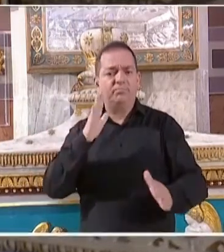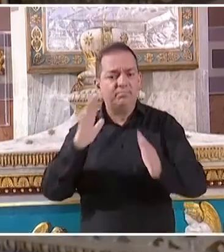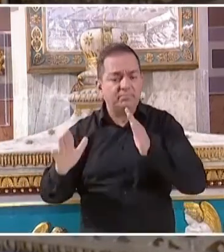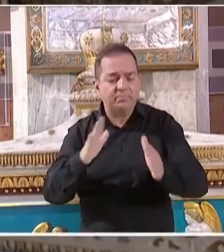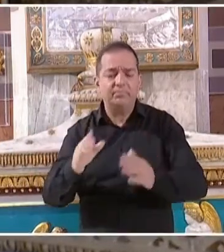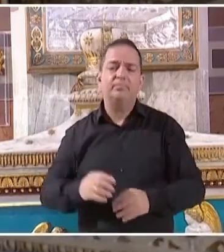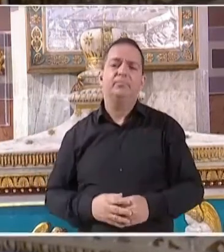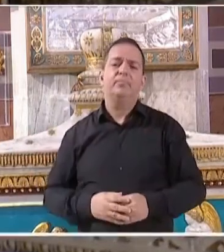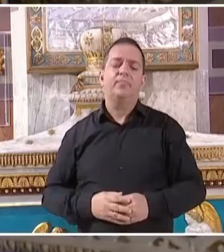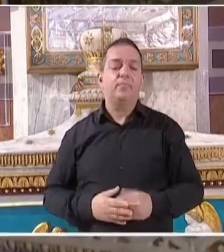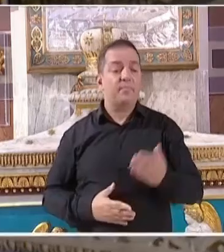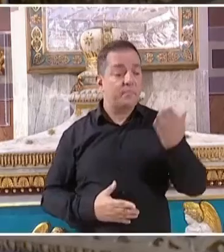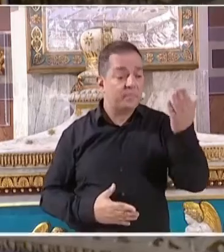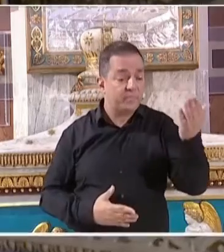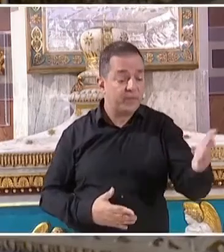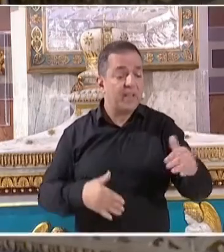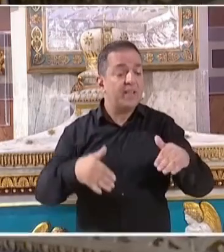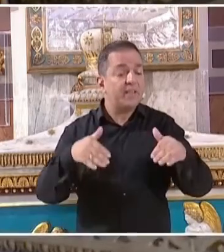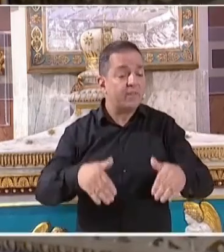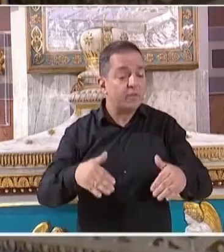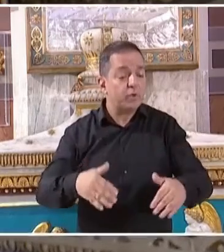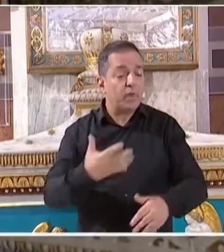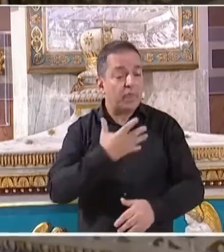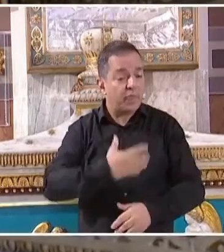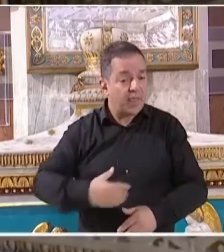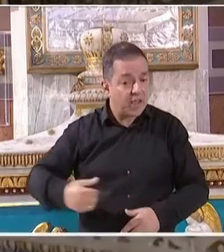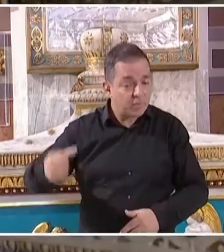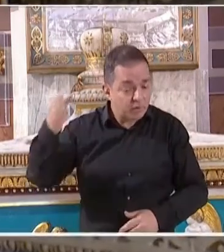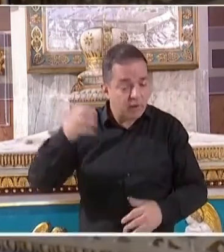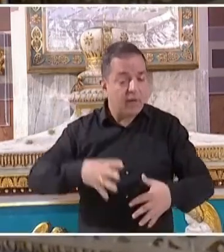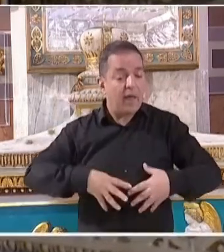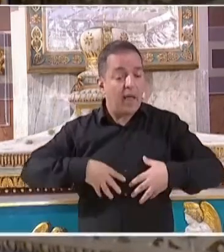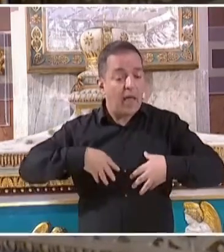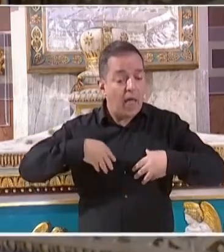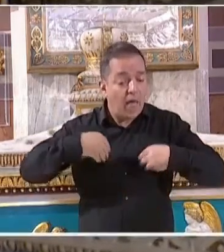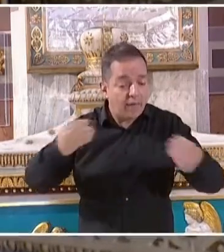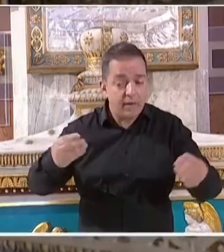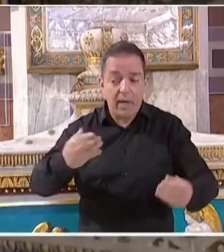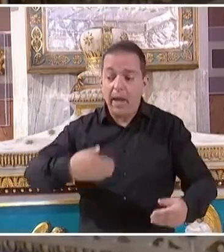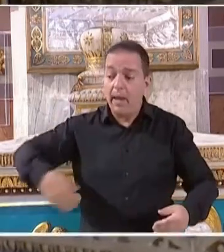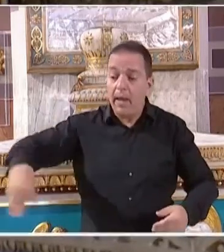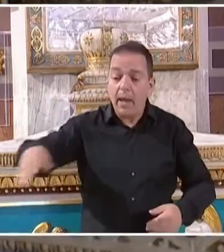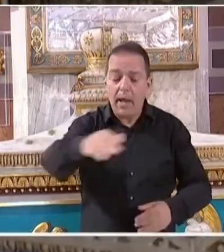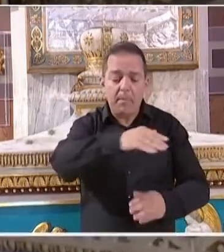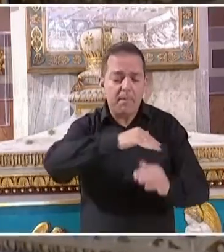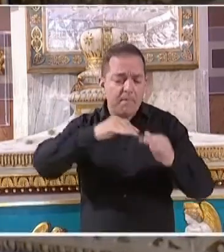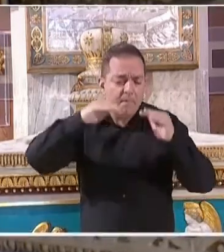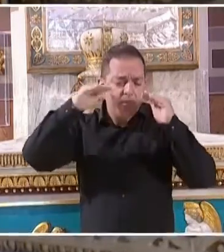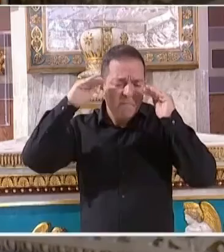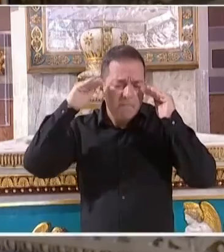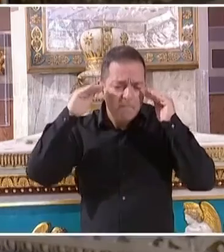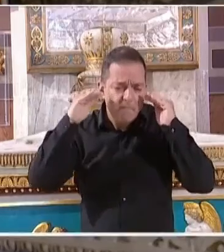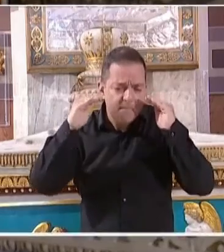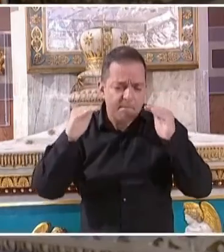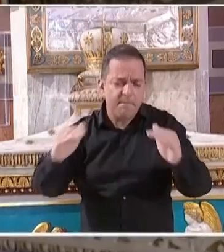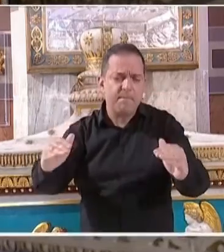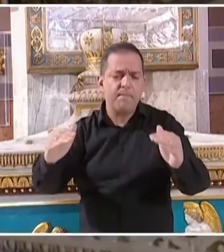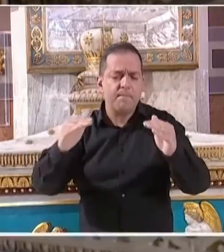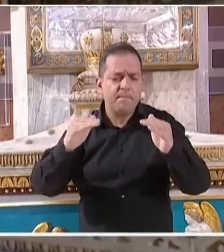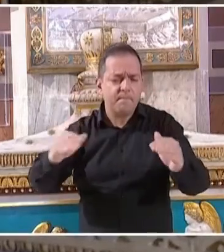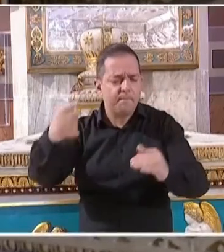Ευχηθείτε, σεβασμιότατε δέσποτα, να διατηρούμε πάντοτε εναργή την